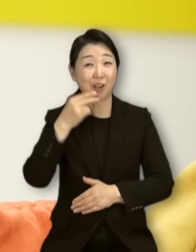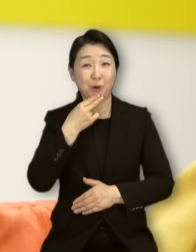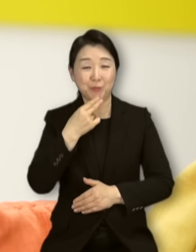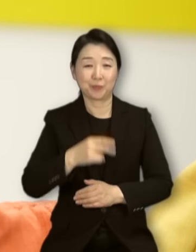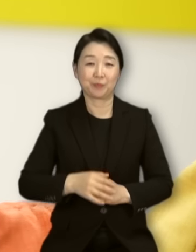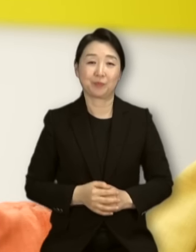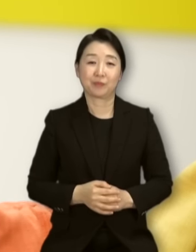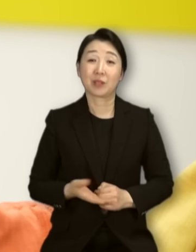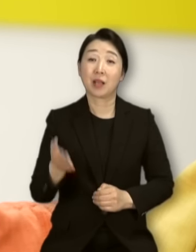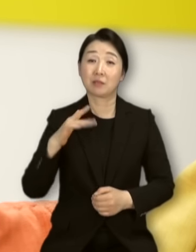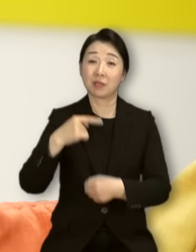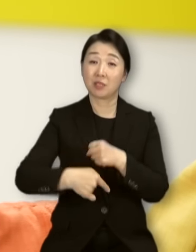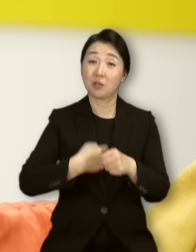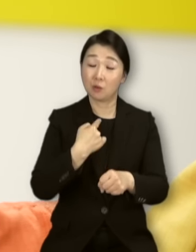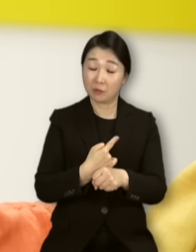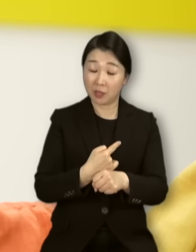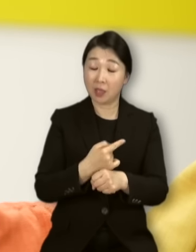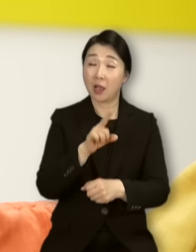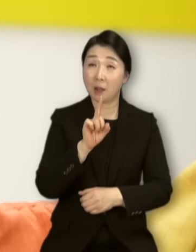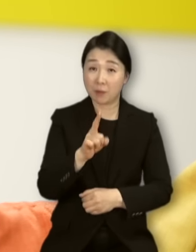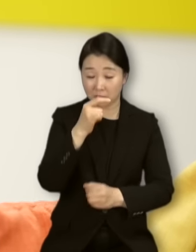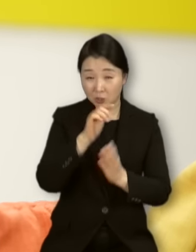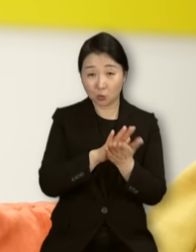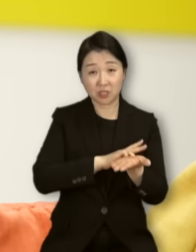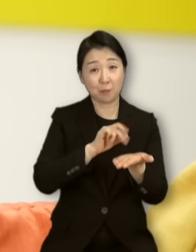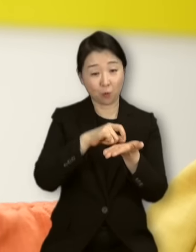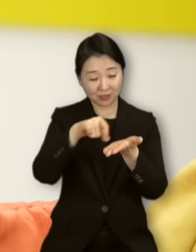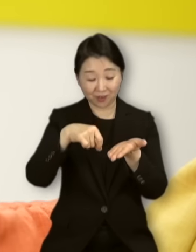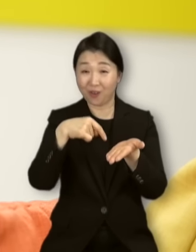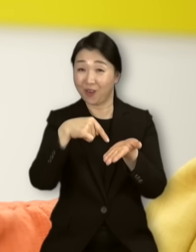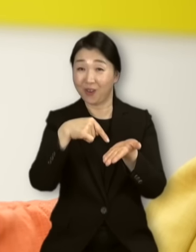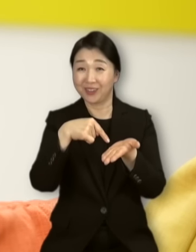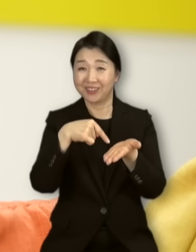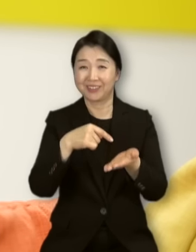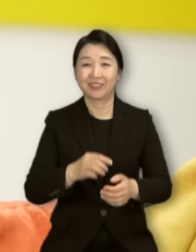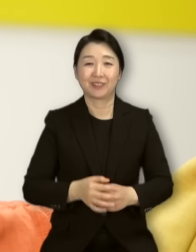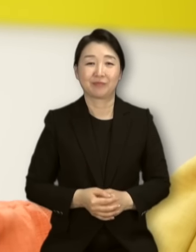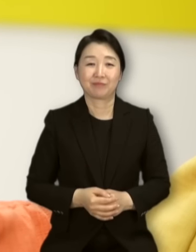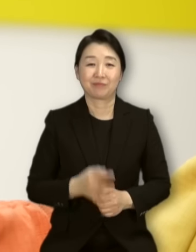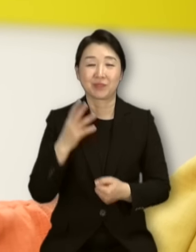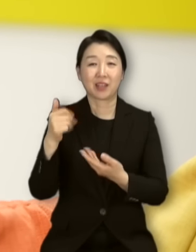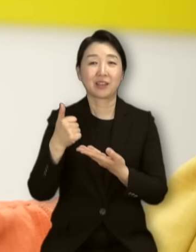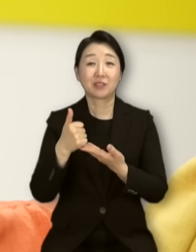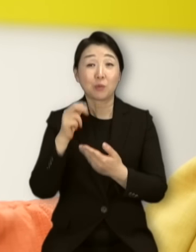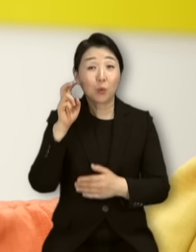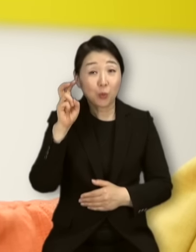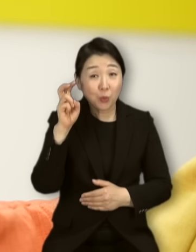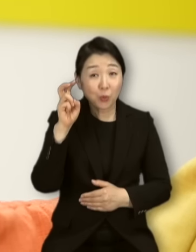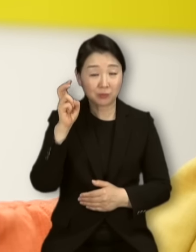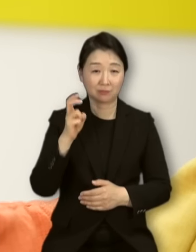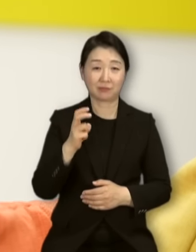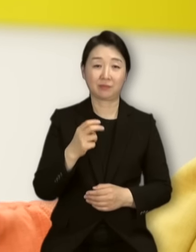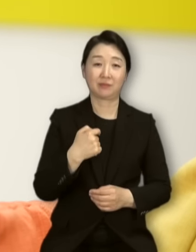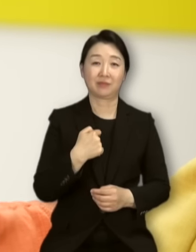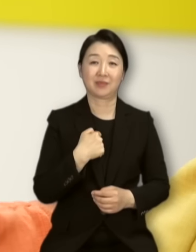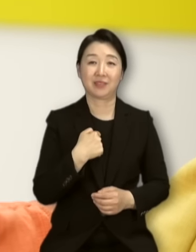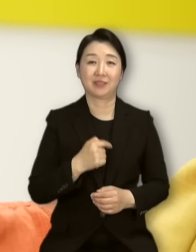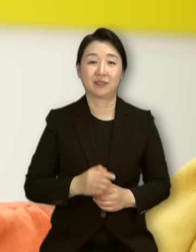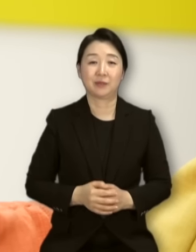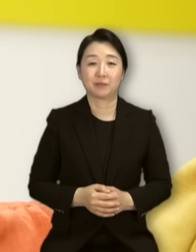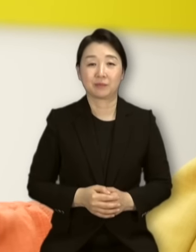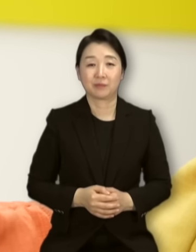1년에 연초에 한 번씩 기도 제목을 썼었거든요 그러다가 이제 하나님 혹시 제가